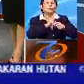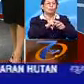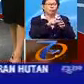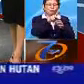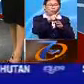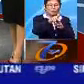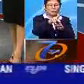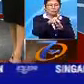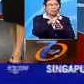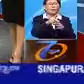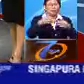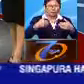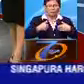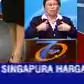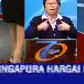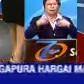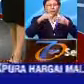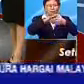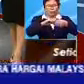profesional. Syariza Awam ada butirannya.